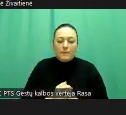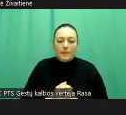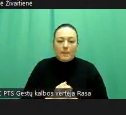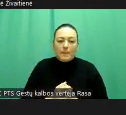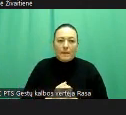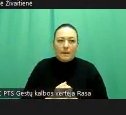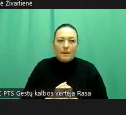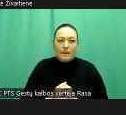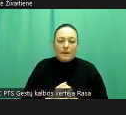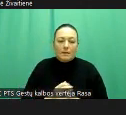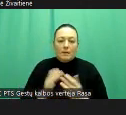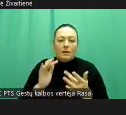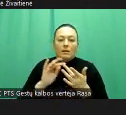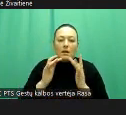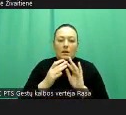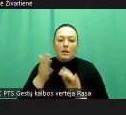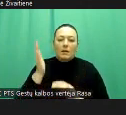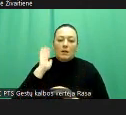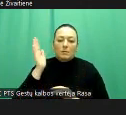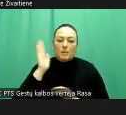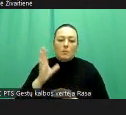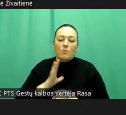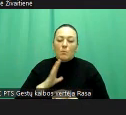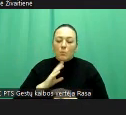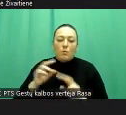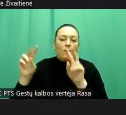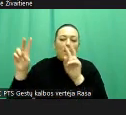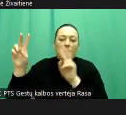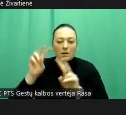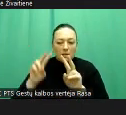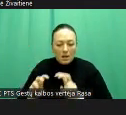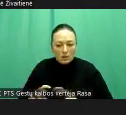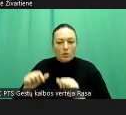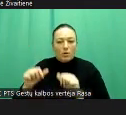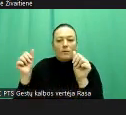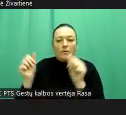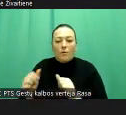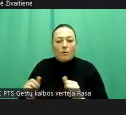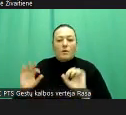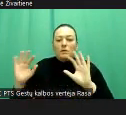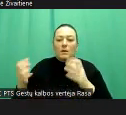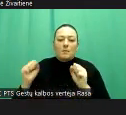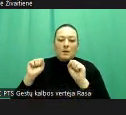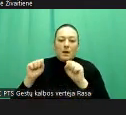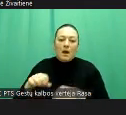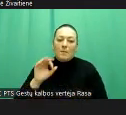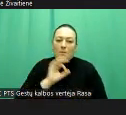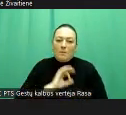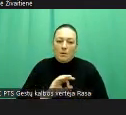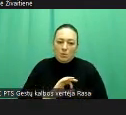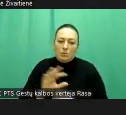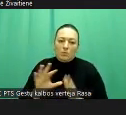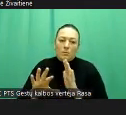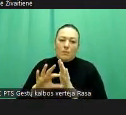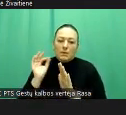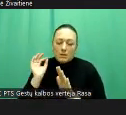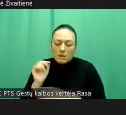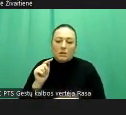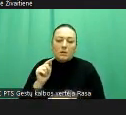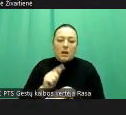tuos internetinius seminarus, kuriuose analizavome tam tikrus modelius, kaip galima panaudoti tuos 30% pasirinktinio